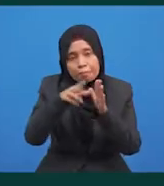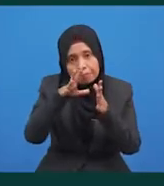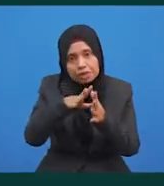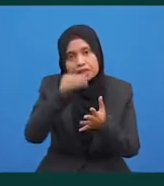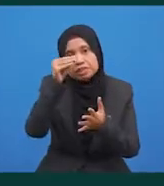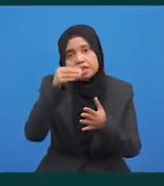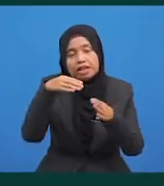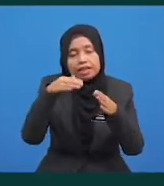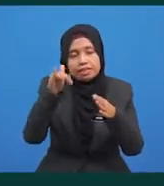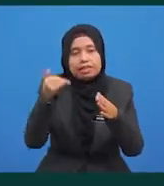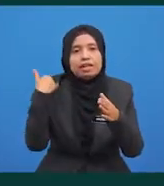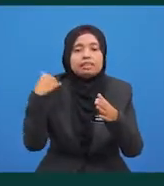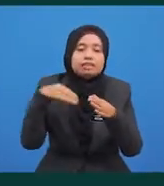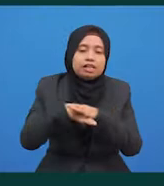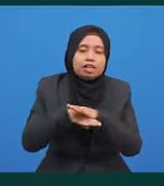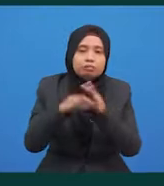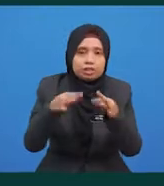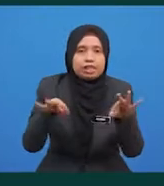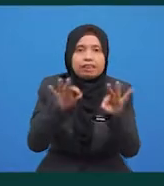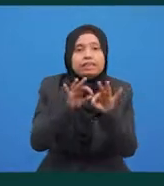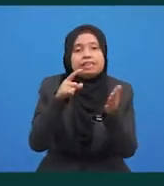yang terkandung dalam cerpen Oren ini.